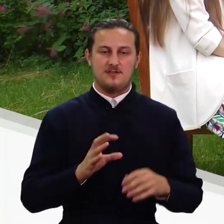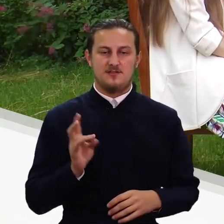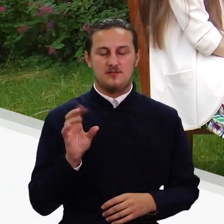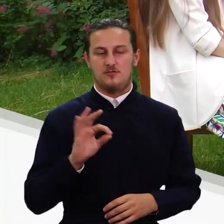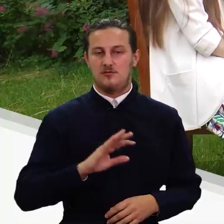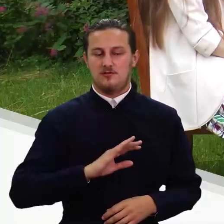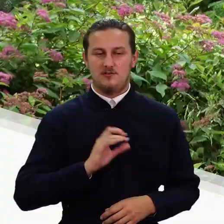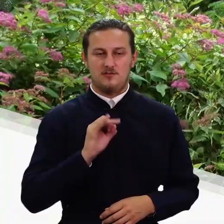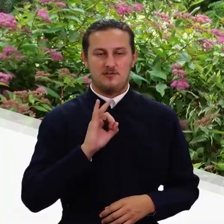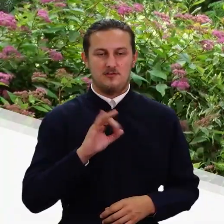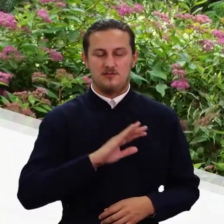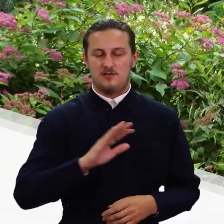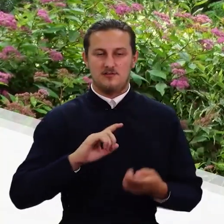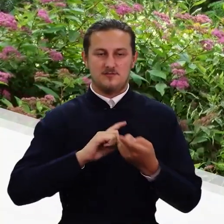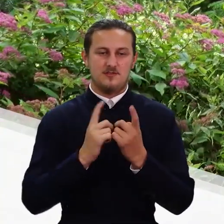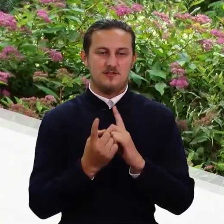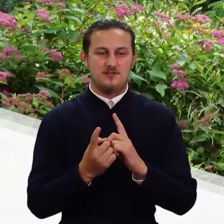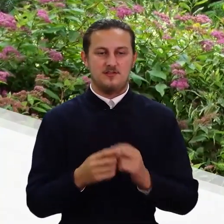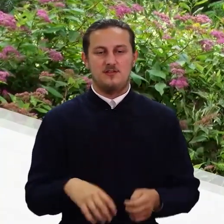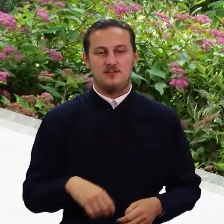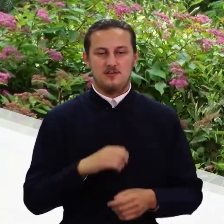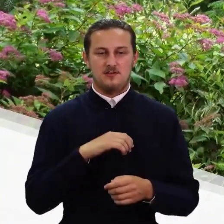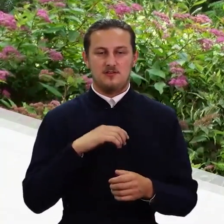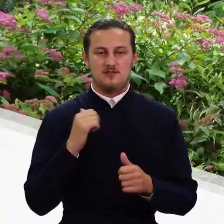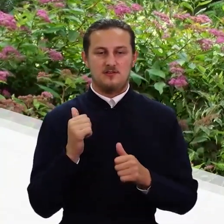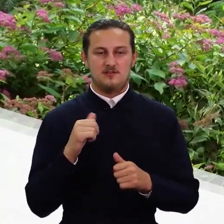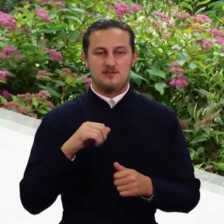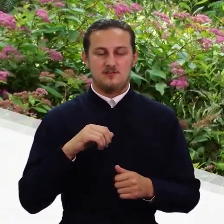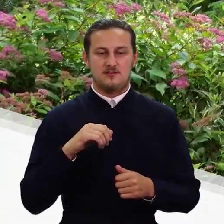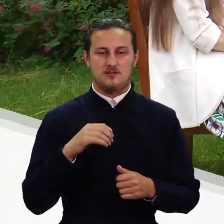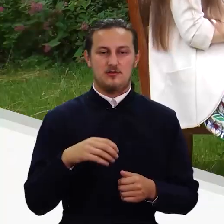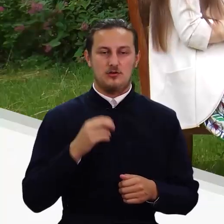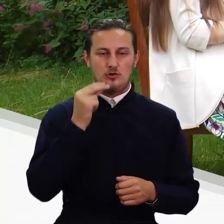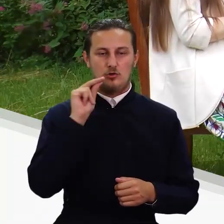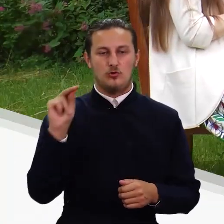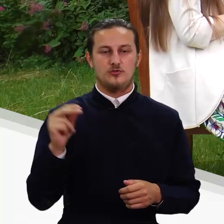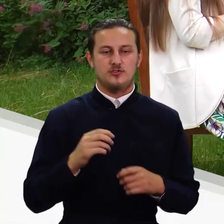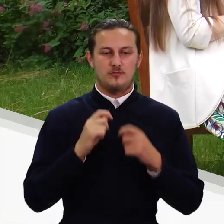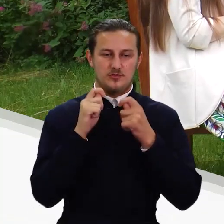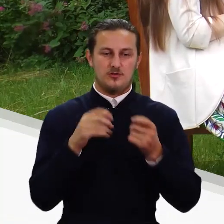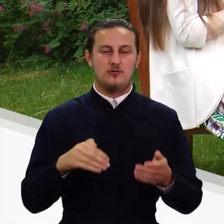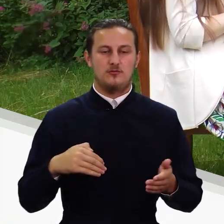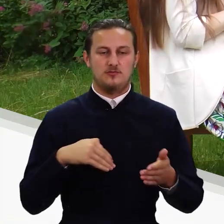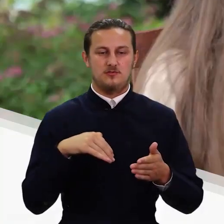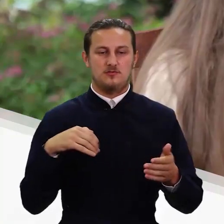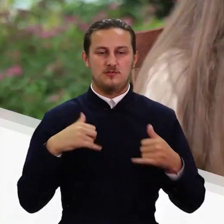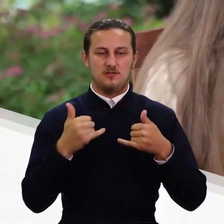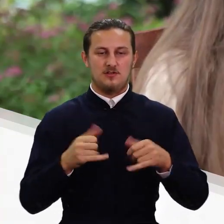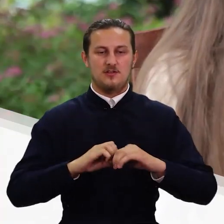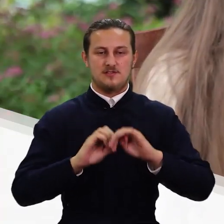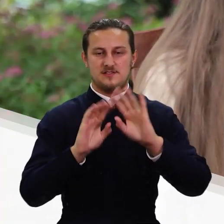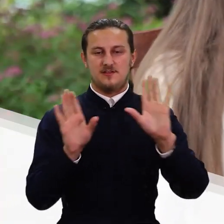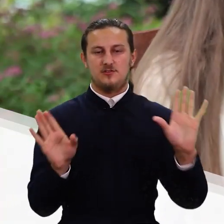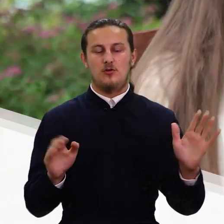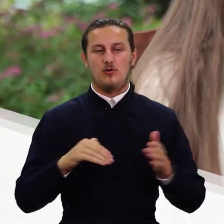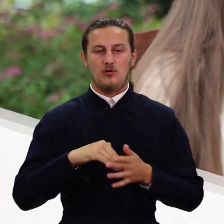не змінитися. І найкращим подарунком для святого від нас – це буде наша зміна. Ми згадали за випадки знайомства з різними